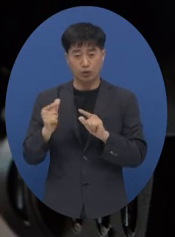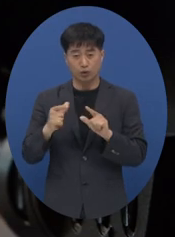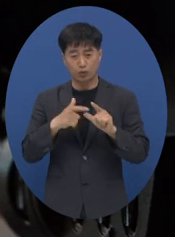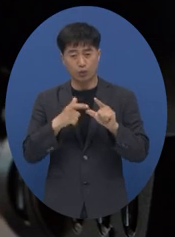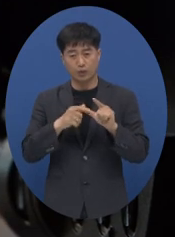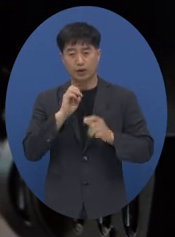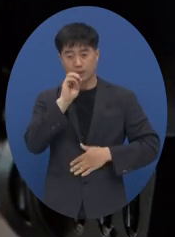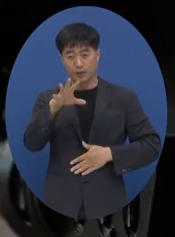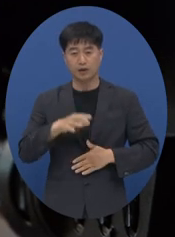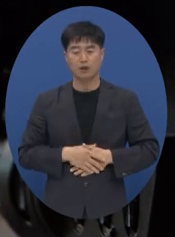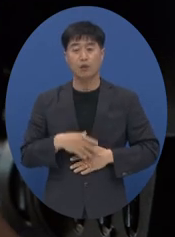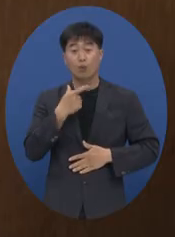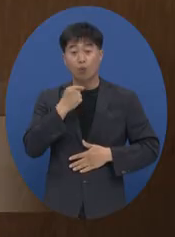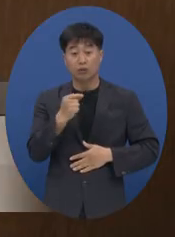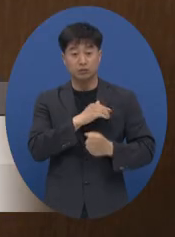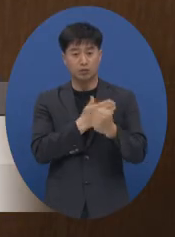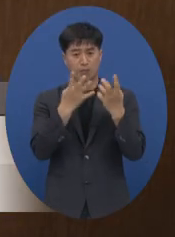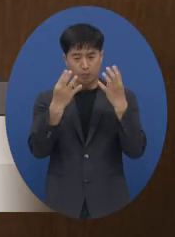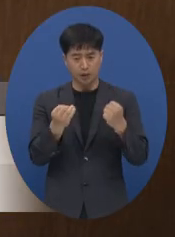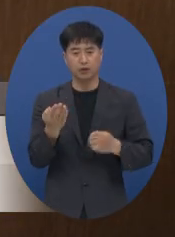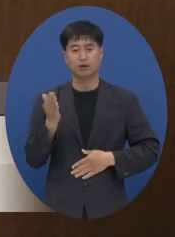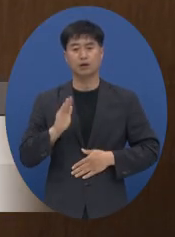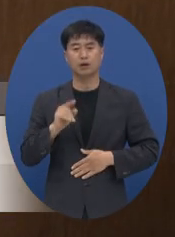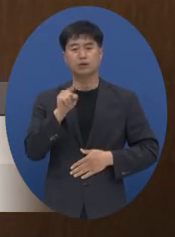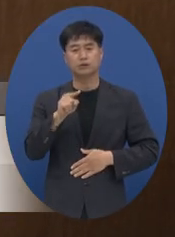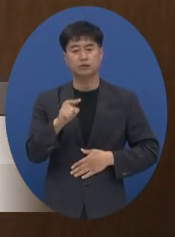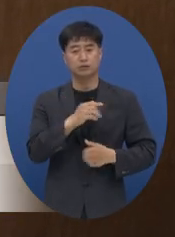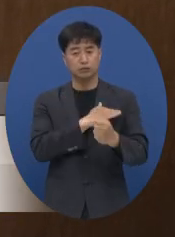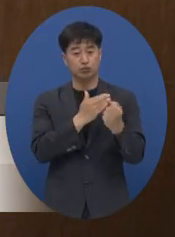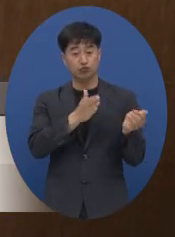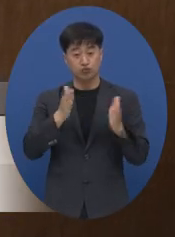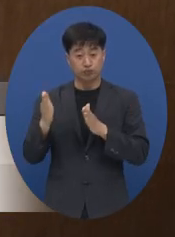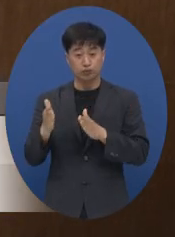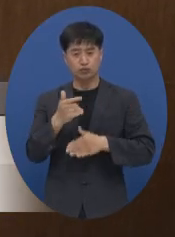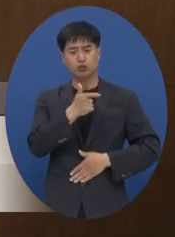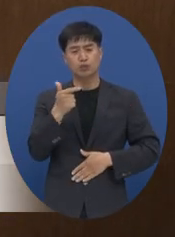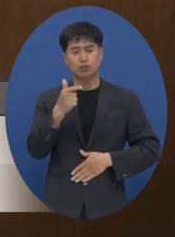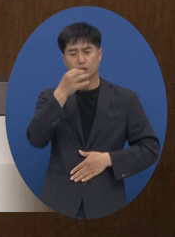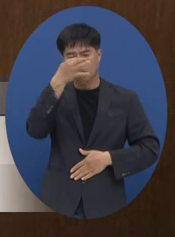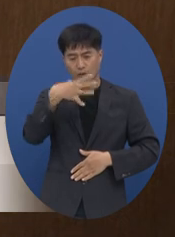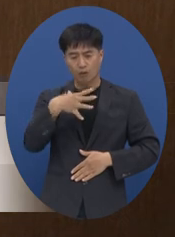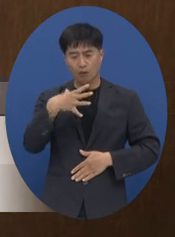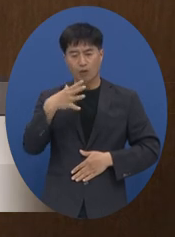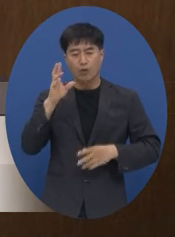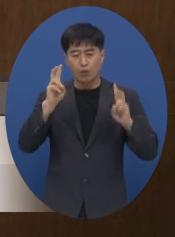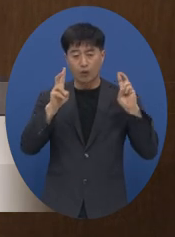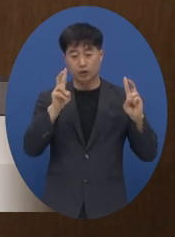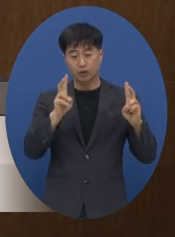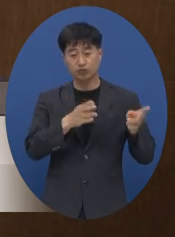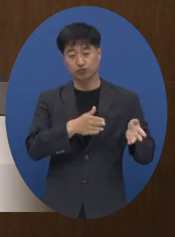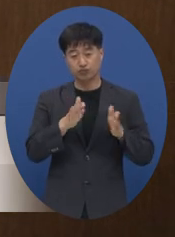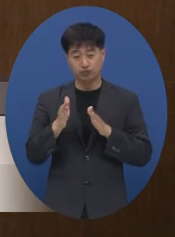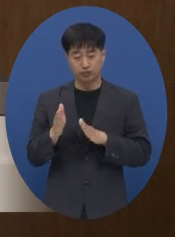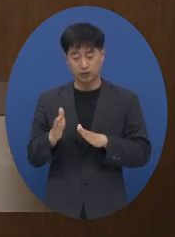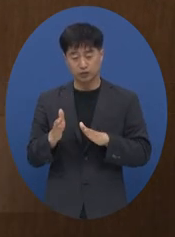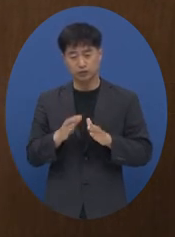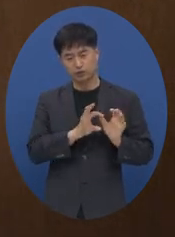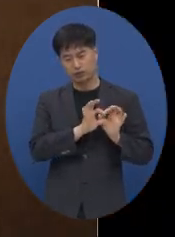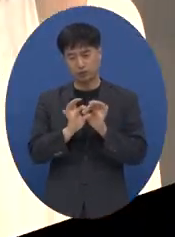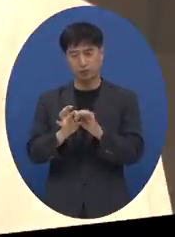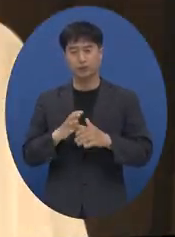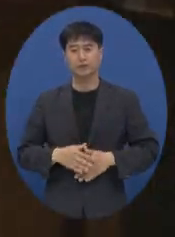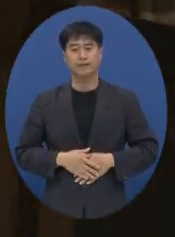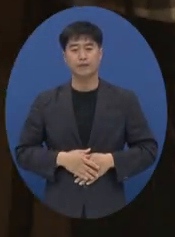털어놓습니다. 요구하는 스펙들은 엄청나게 많은데 그런 스펙들을 준비하기가 너무 힘들어서 이게 계속 생활이 또 길어지게